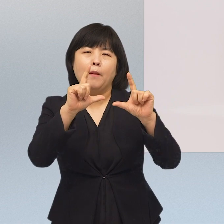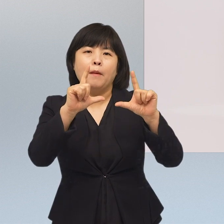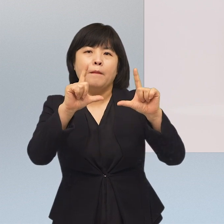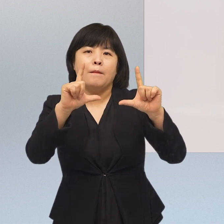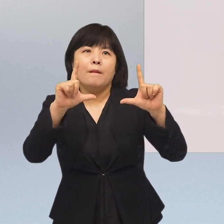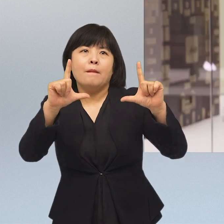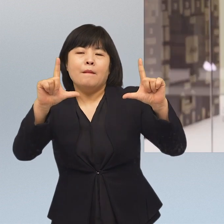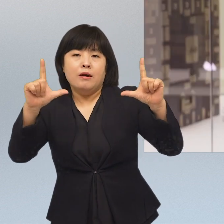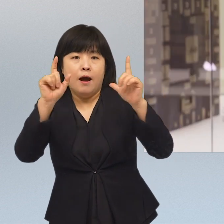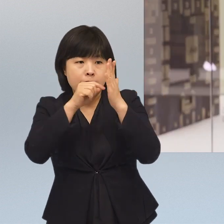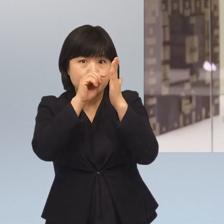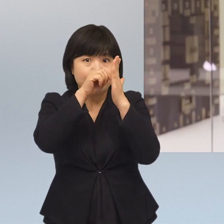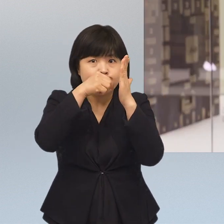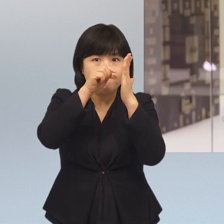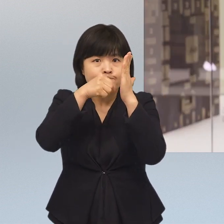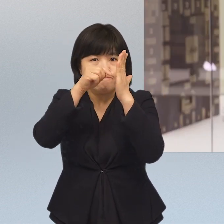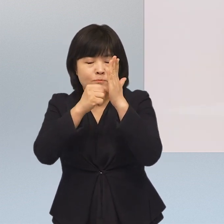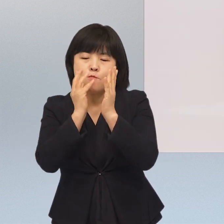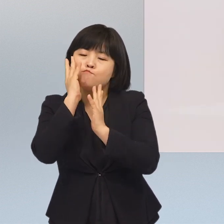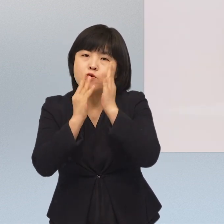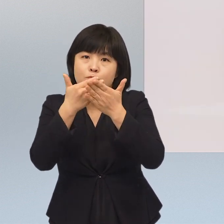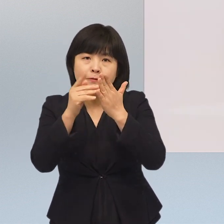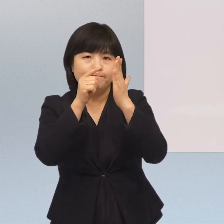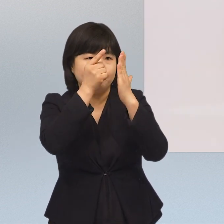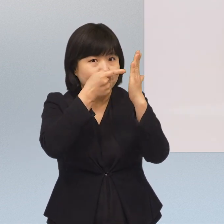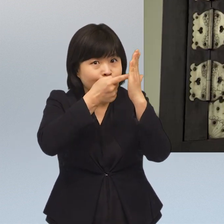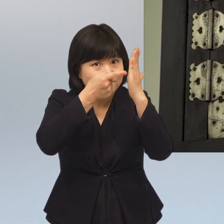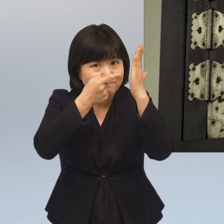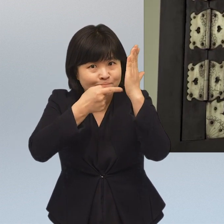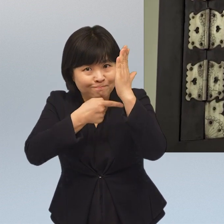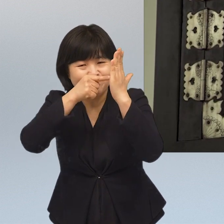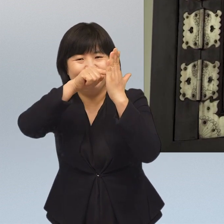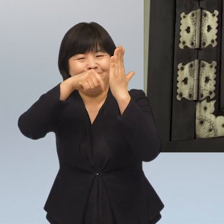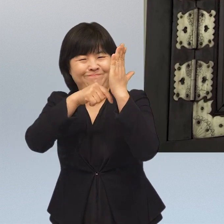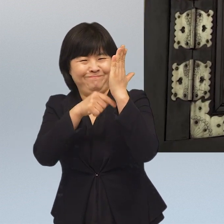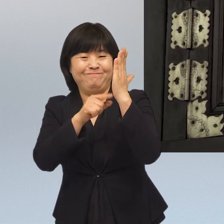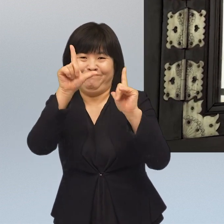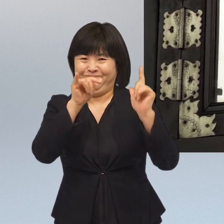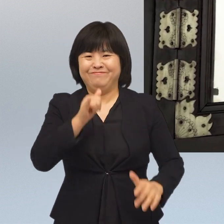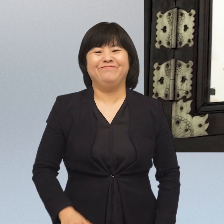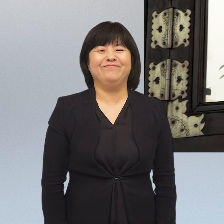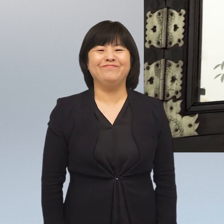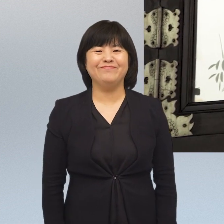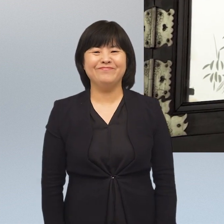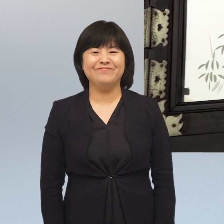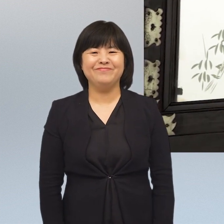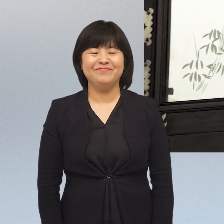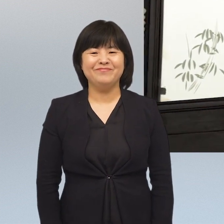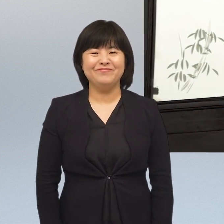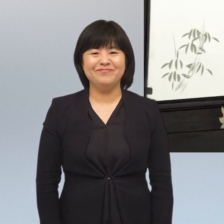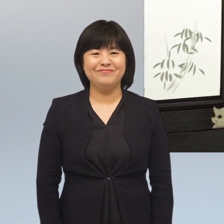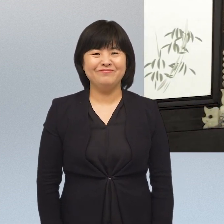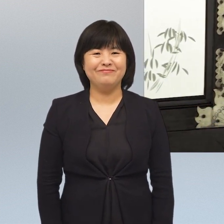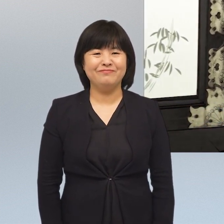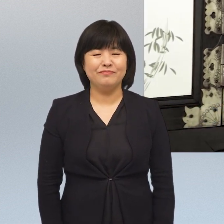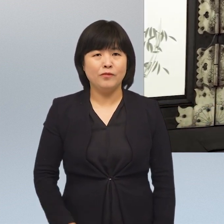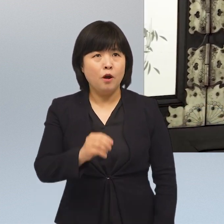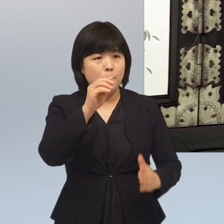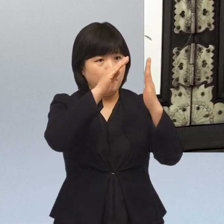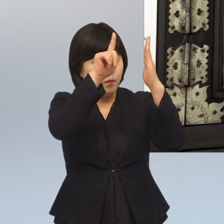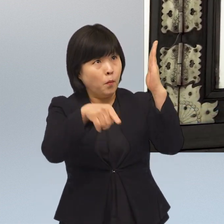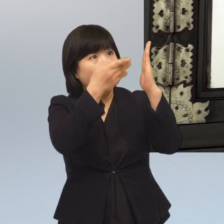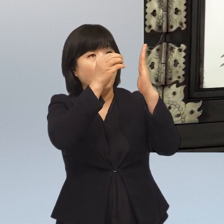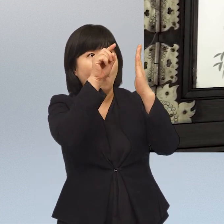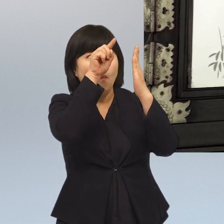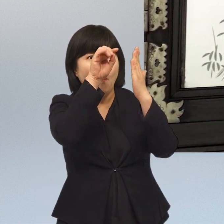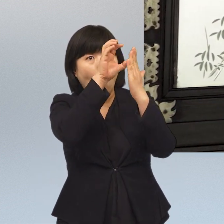변화가 보여지고 작은 거울 같은 경우에는 이렇게 음각으로 해가지고 이렇게 초화문 같은 거 갖다가 넣고 또 이제 마제경이라고 해서 약간 볼록 거울 같은